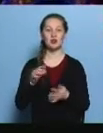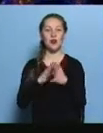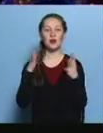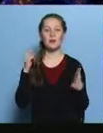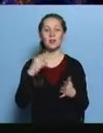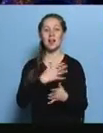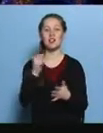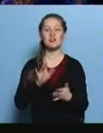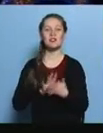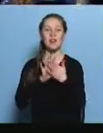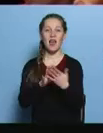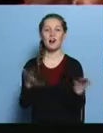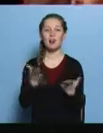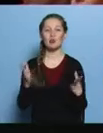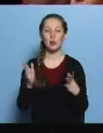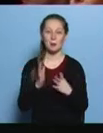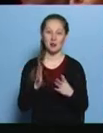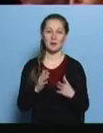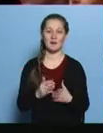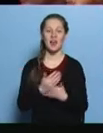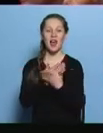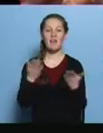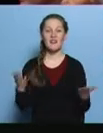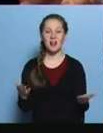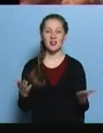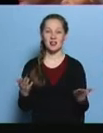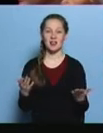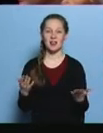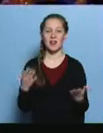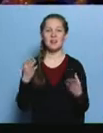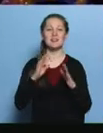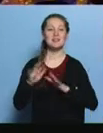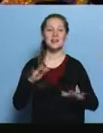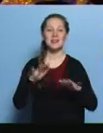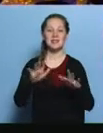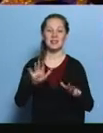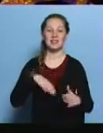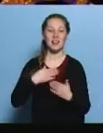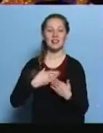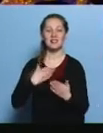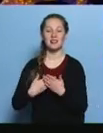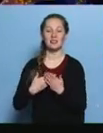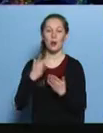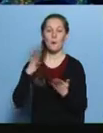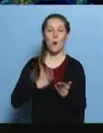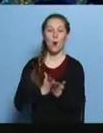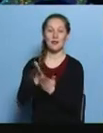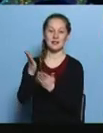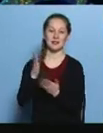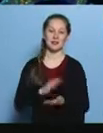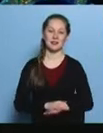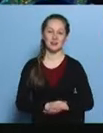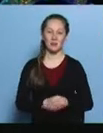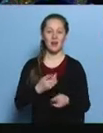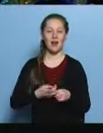количество заявок, которое поступило, ваша деятельность в общественно-политическом поле,